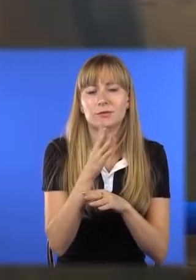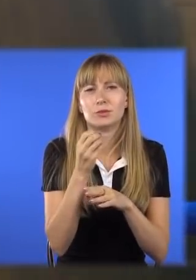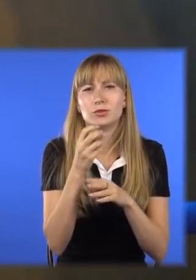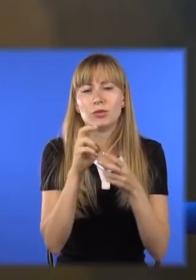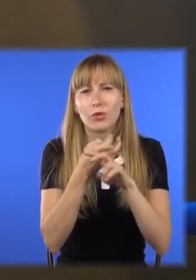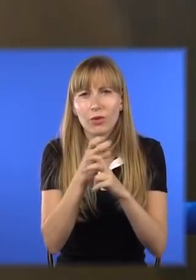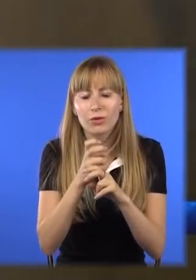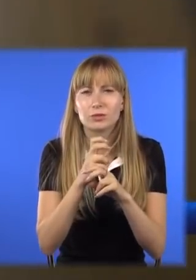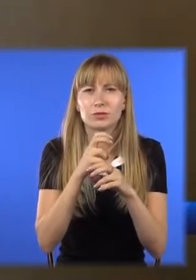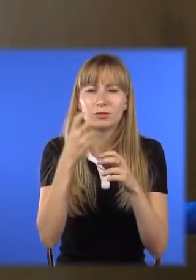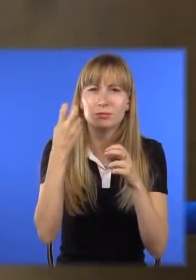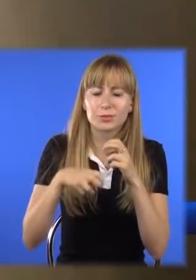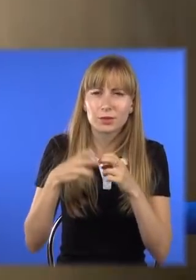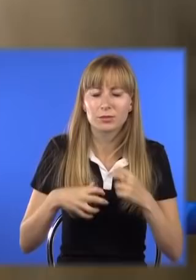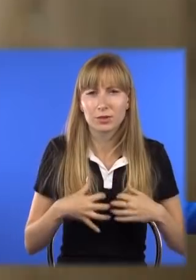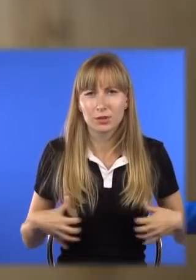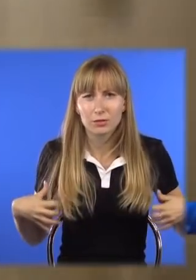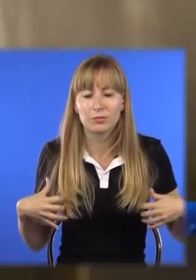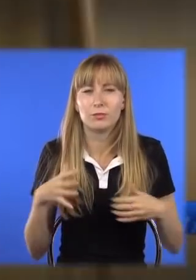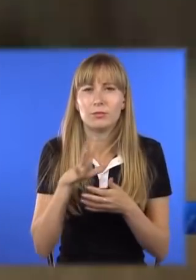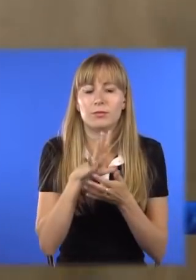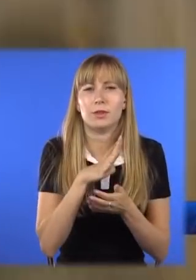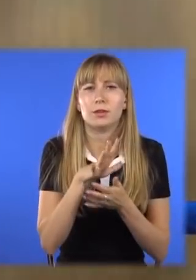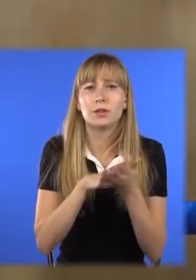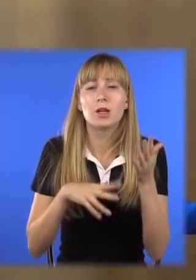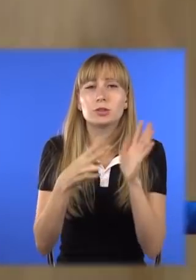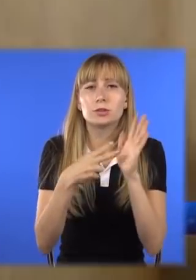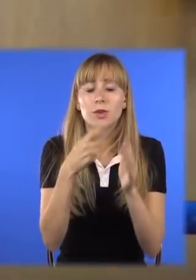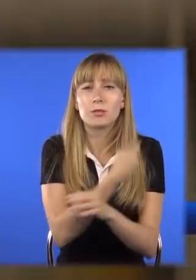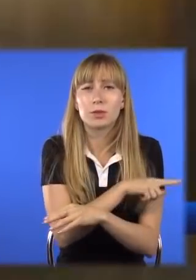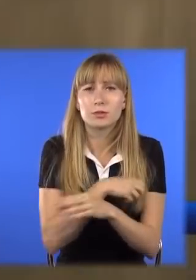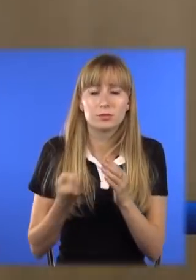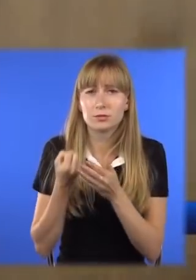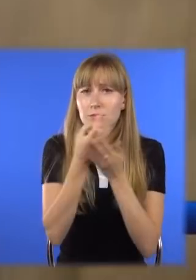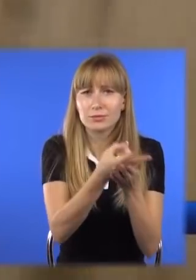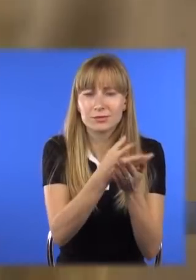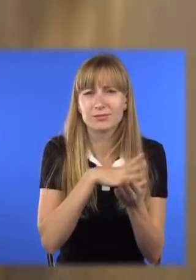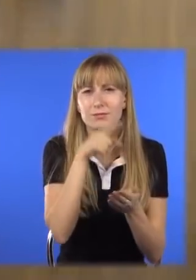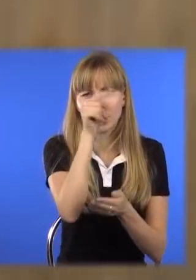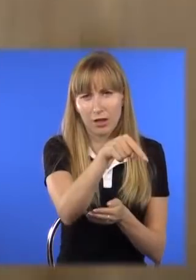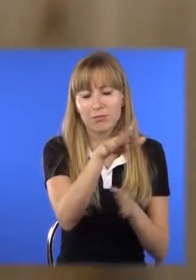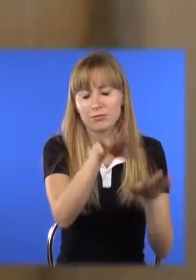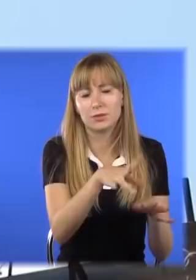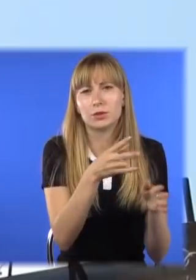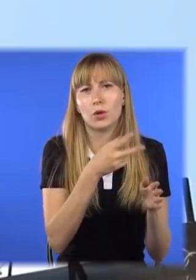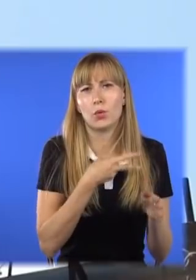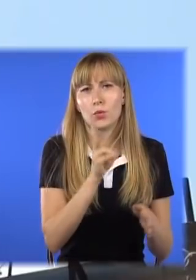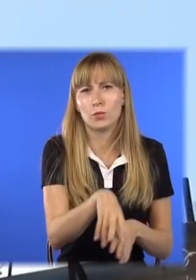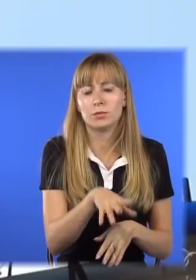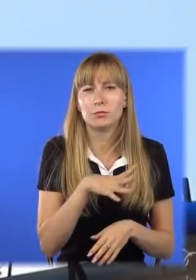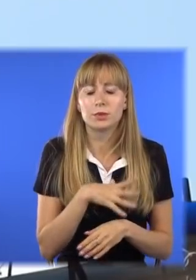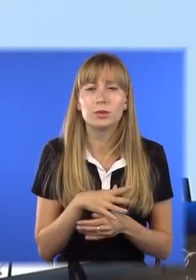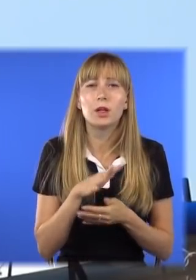Чоловіка госпіталізували до 7-ї лікарні, там він помер. Цей факт внесуть у ЄРДР за статтею